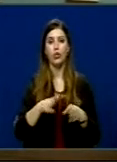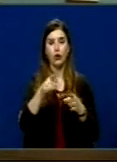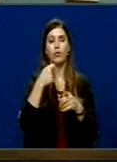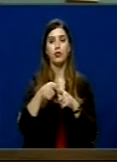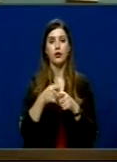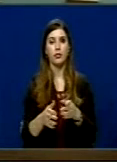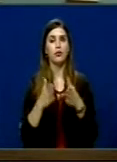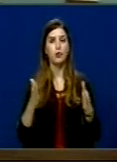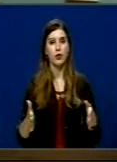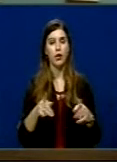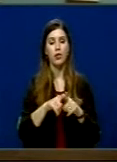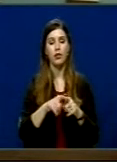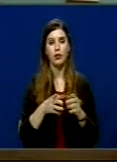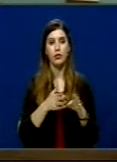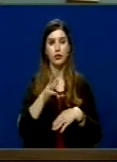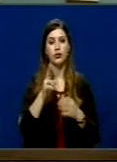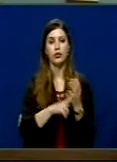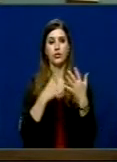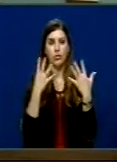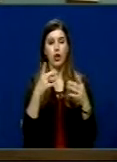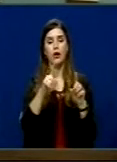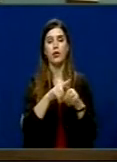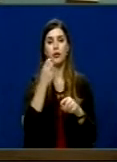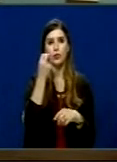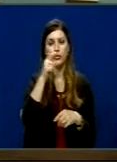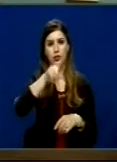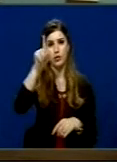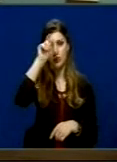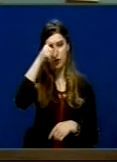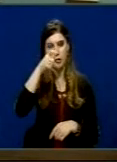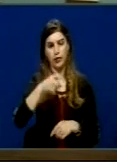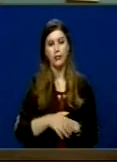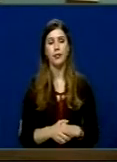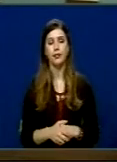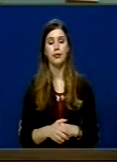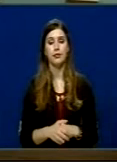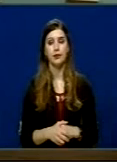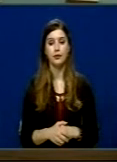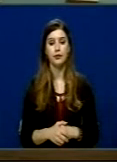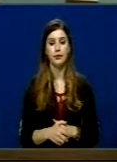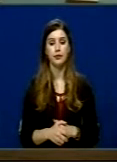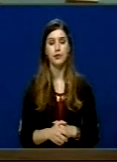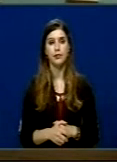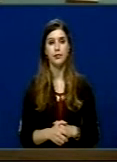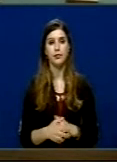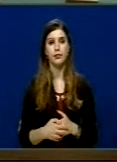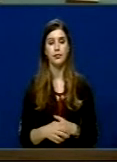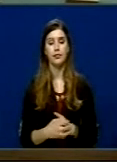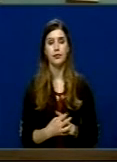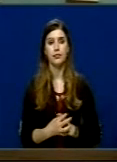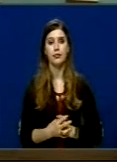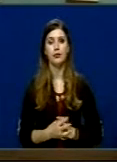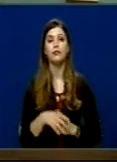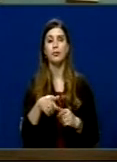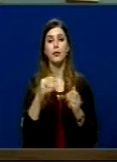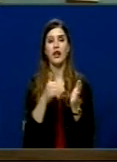rikonstruimi i rrugës nacionale 99, përkatësisht rruga Prishtinë-Pej nga Gjergjica në drejtim të Klinës. Nevoja për ndërtimin e kësaj